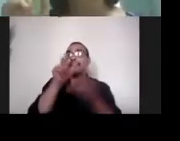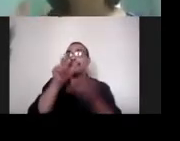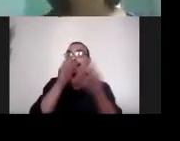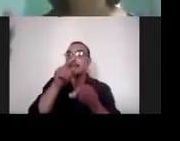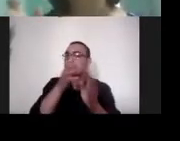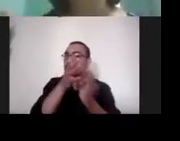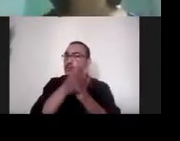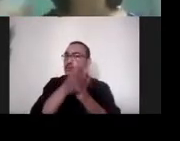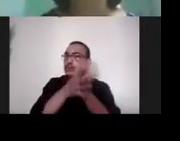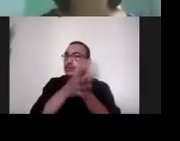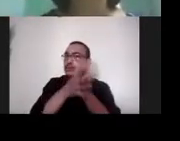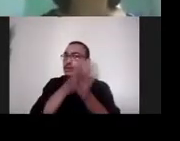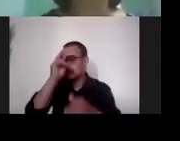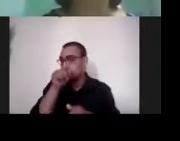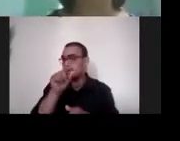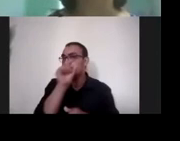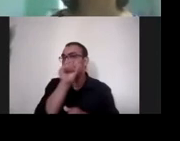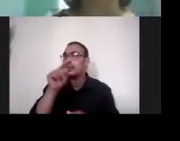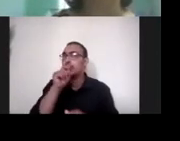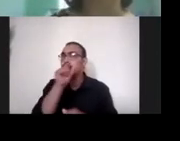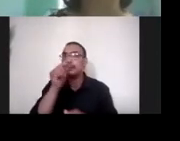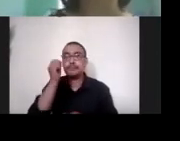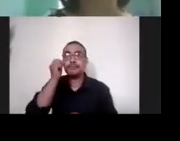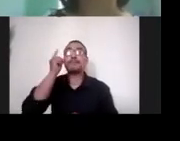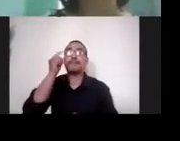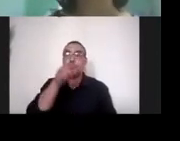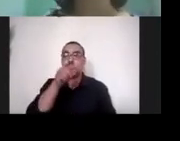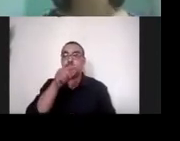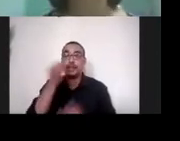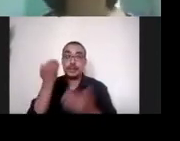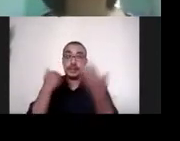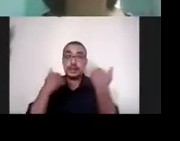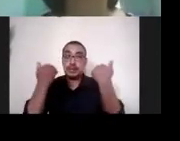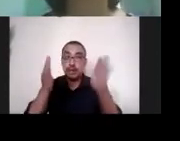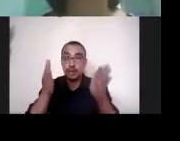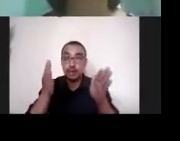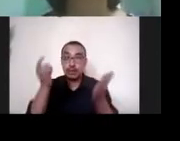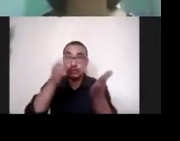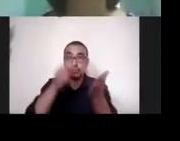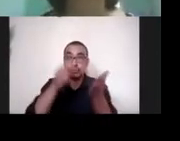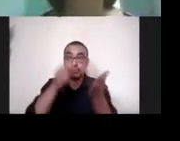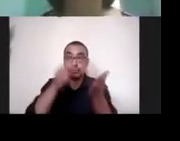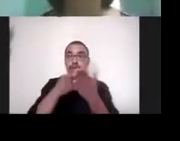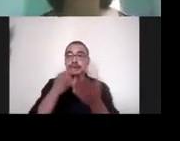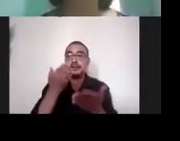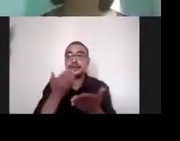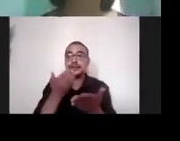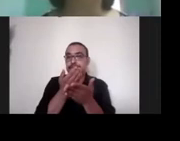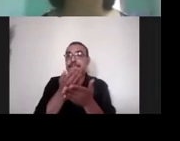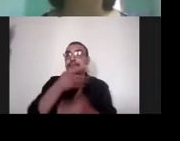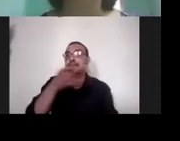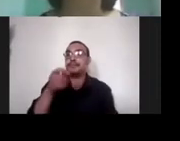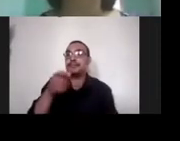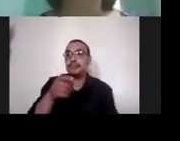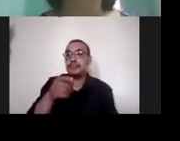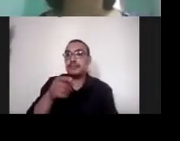त्यो कोडहरू चाहिँ उसले बुझोस् ताकि उसलाई हिंसामा पर्न लाग्यो भने बचाउन लाओस् र अनि त्यसपछि